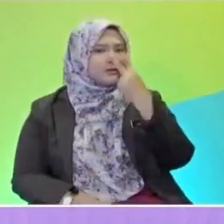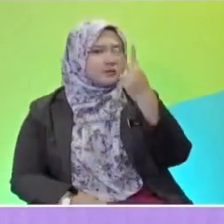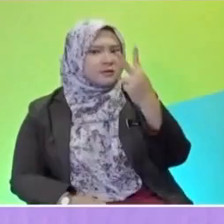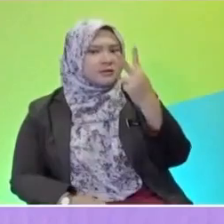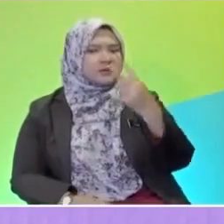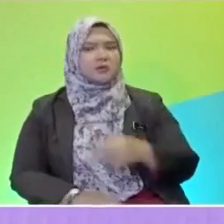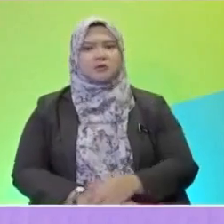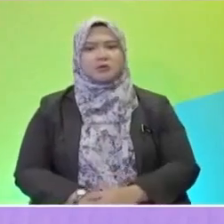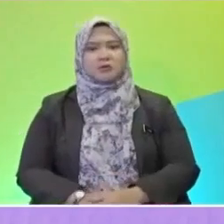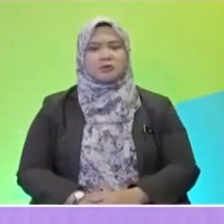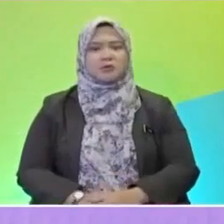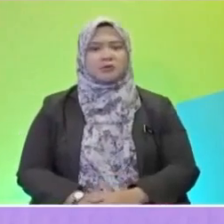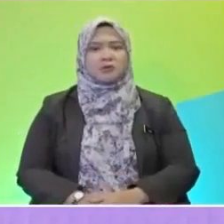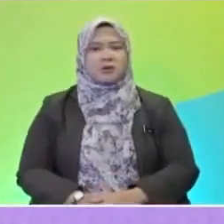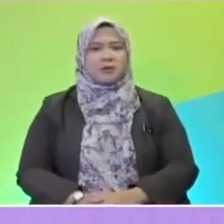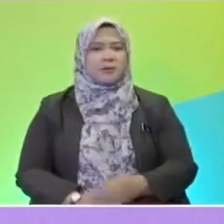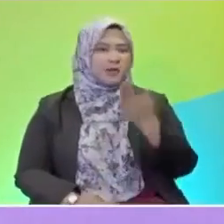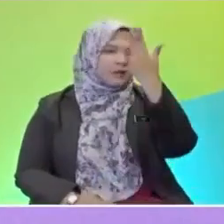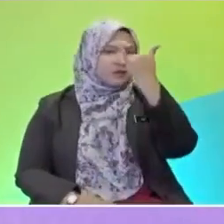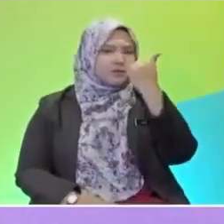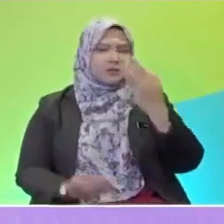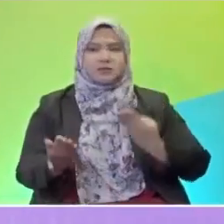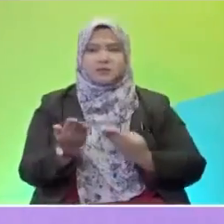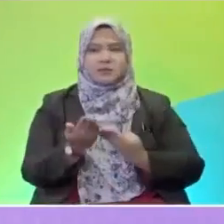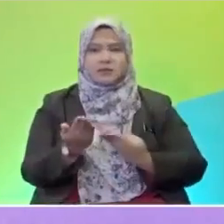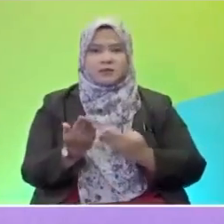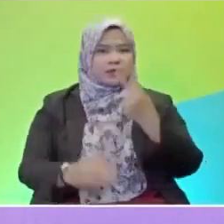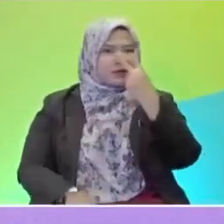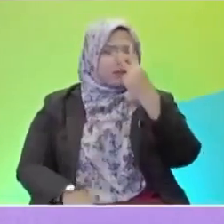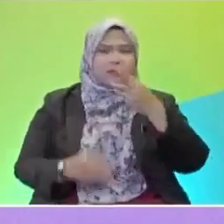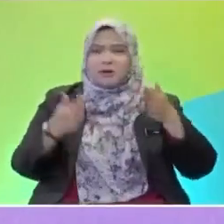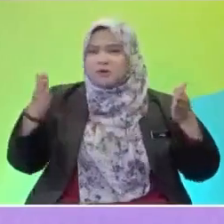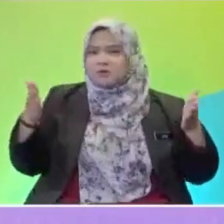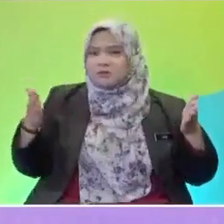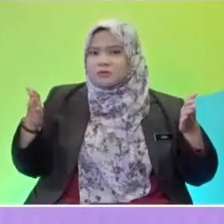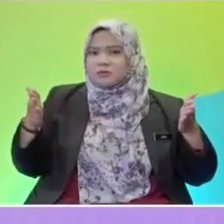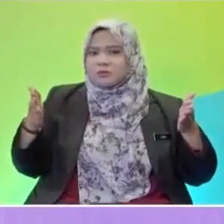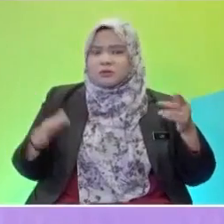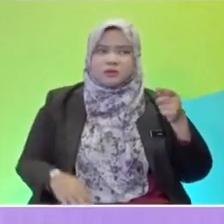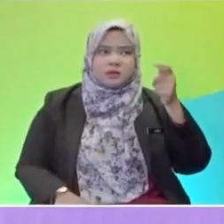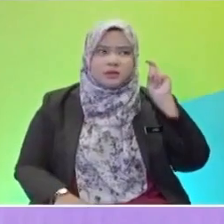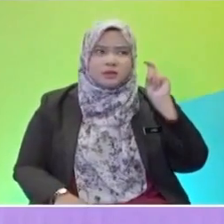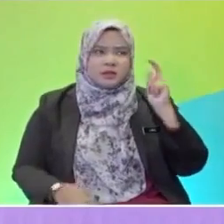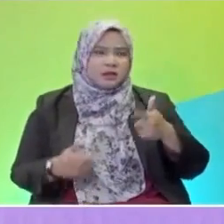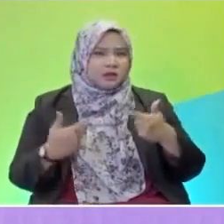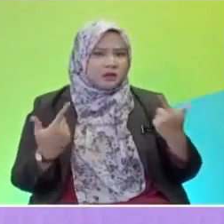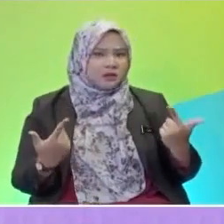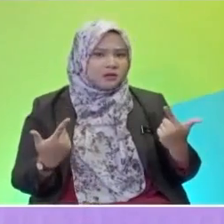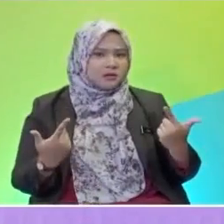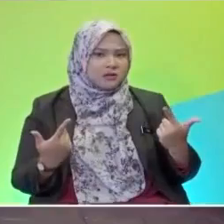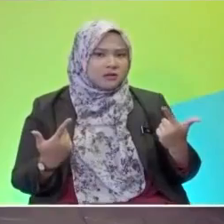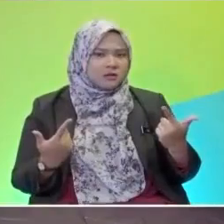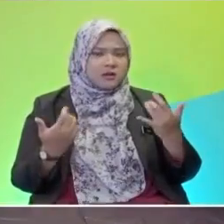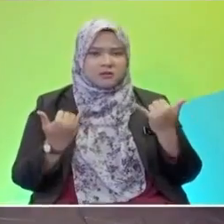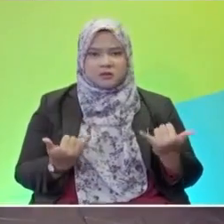itulah yang kita dapat lihat kalau kita lihat tadi saya sih adalah sama betul tetapi apabila salah